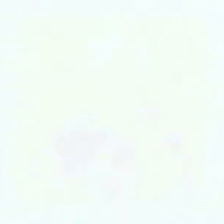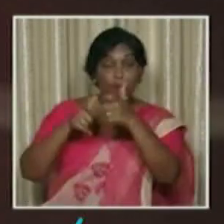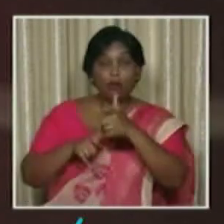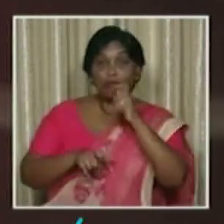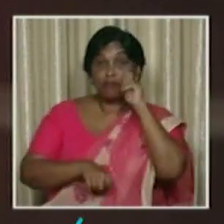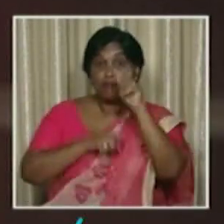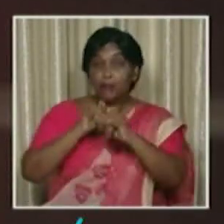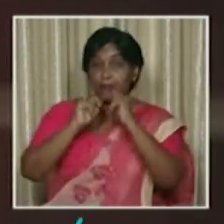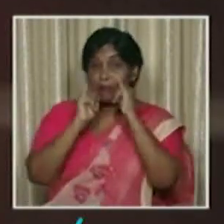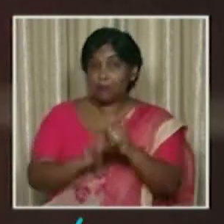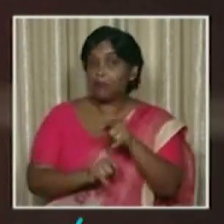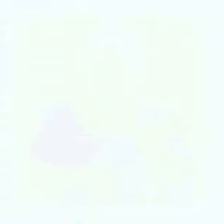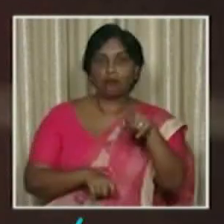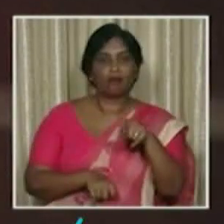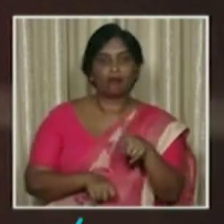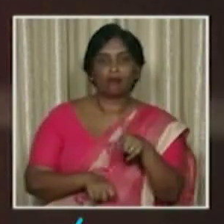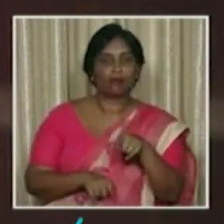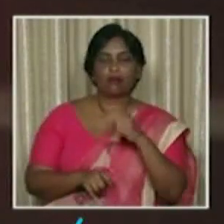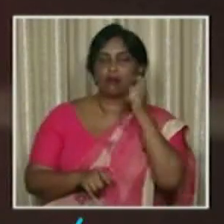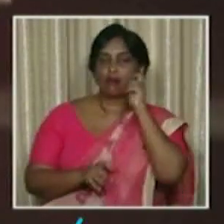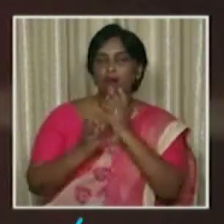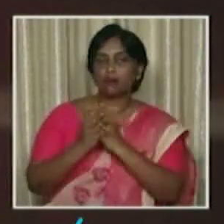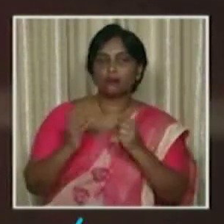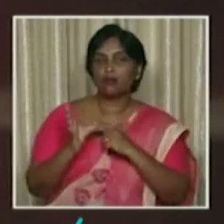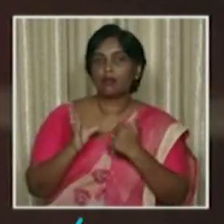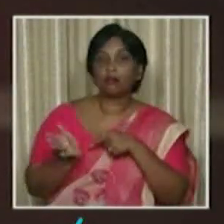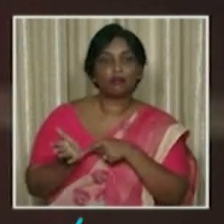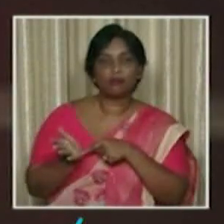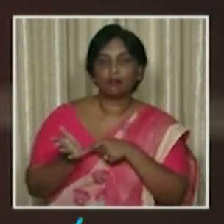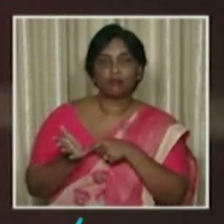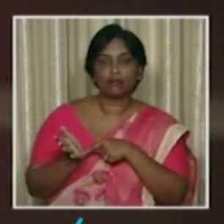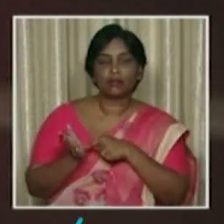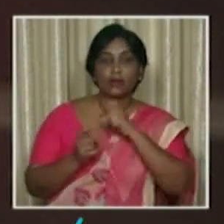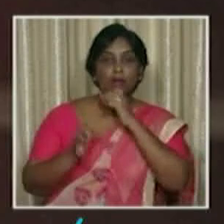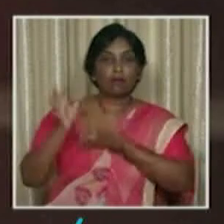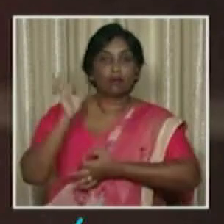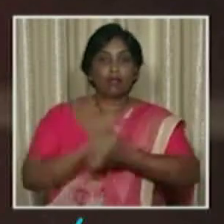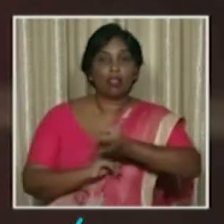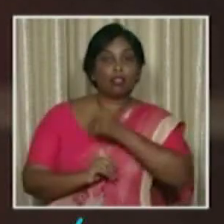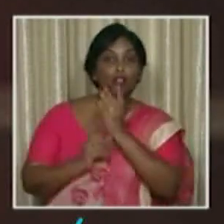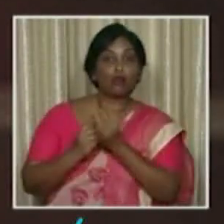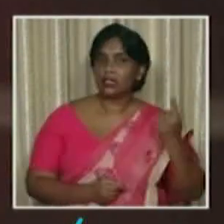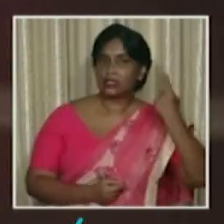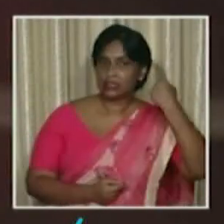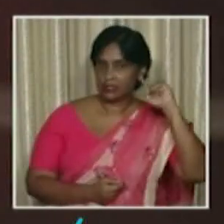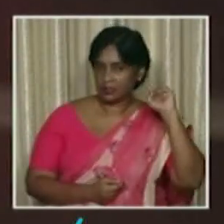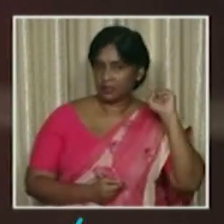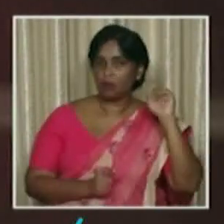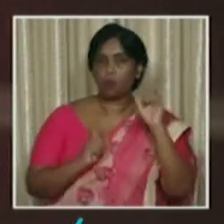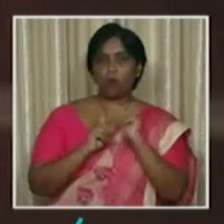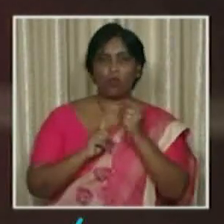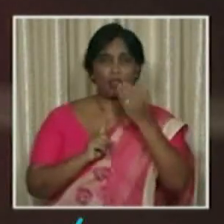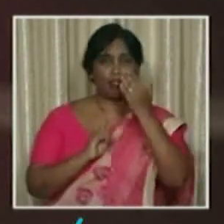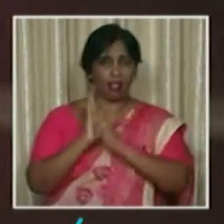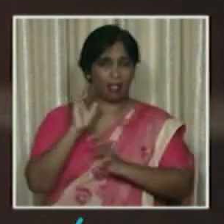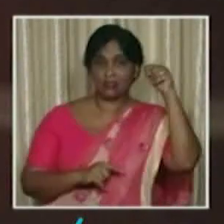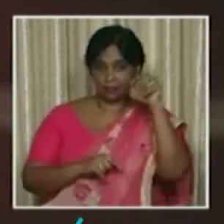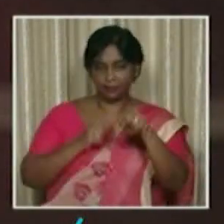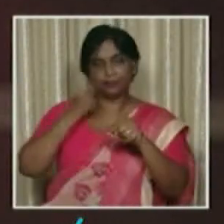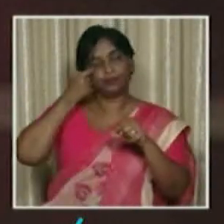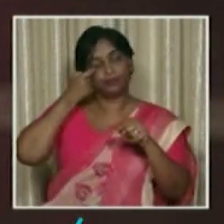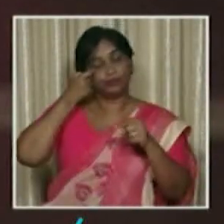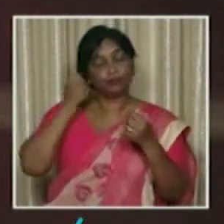මරපු අපරාධකාරීන්ට ත්‍රස්තවාදී පනත යටතේ නඩු පවරලා දඬුවම් දෙන්න එපා කියලා කියන්නේ. හොන්නම්බල මන්ත්‍රීතුමා මෙතන